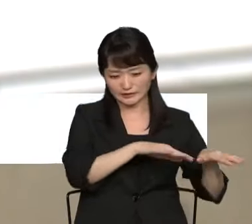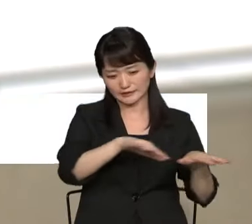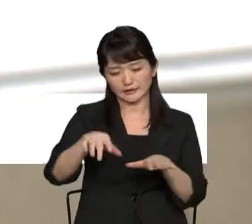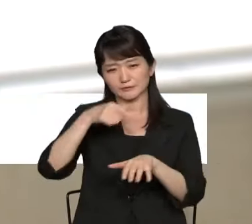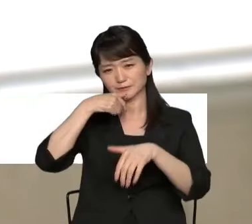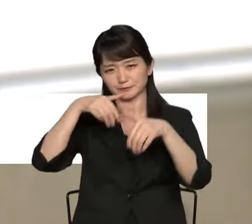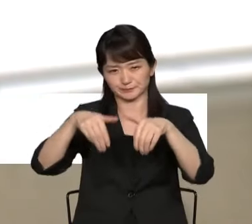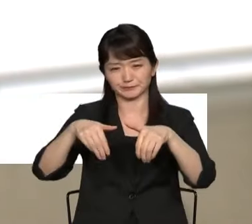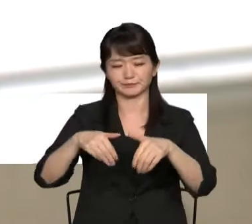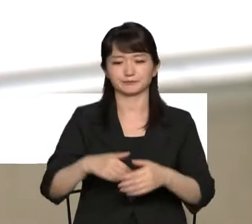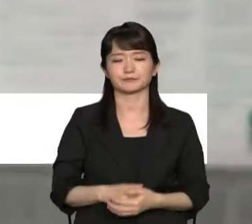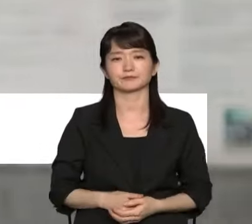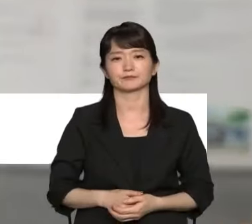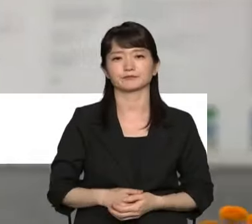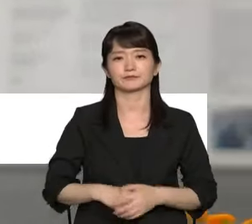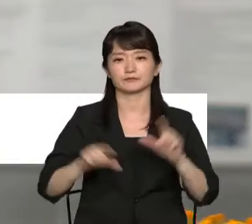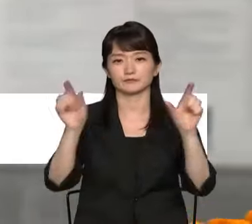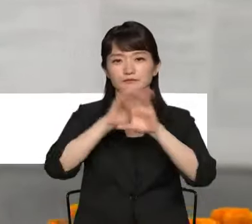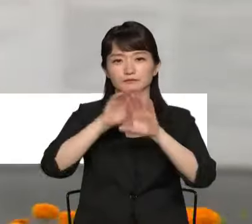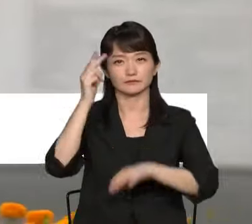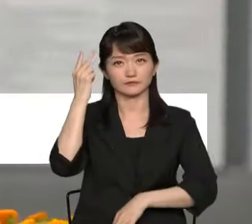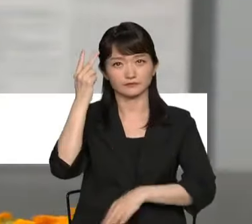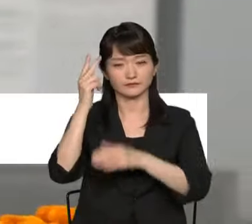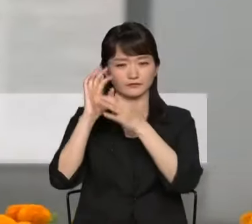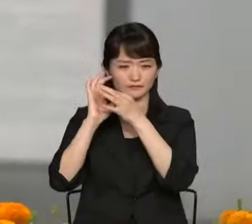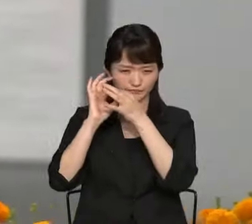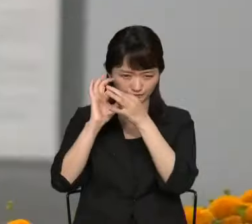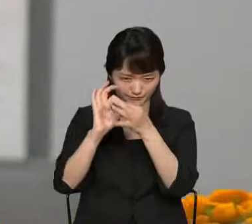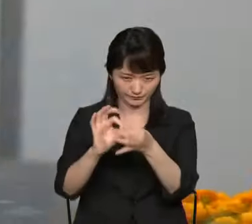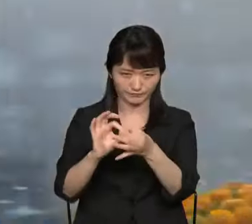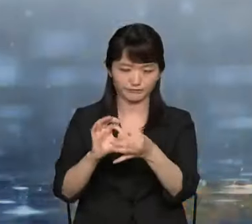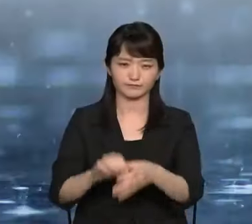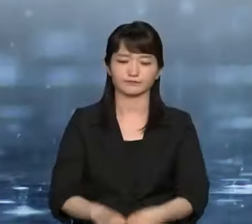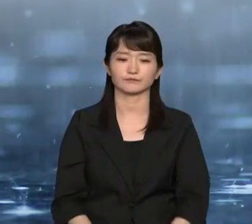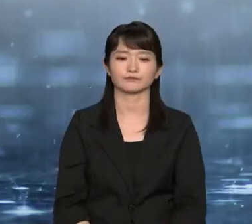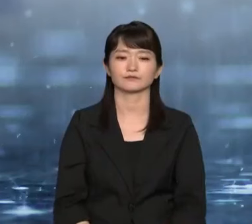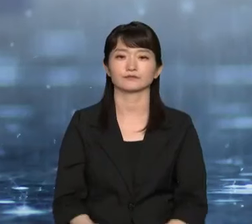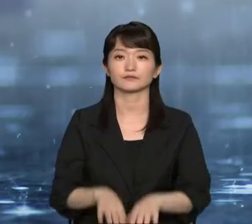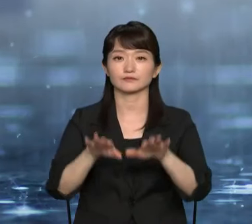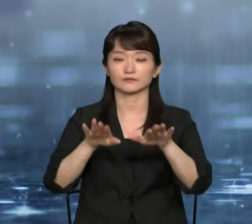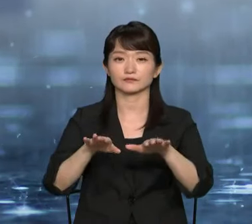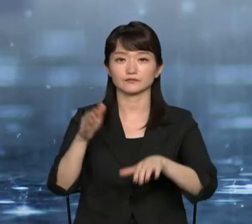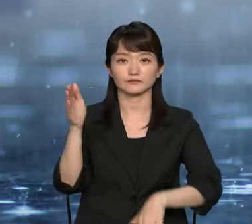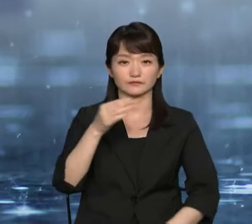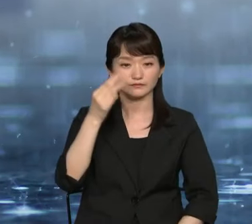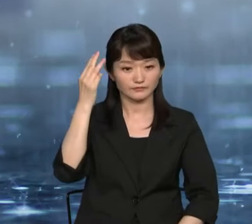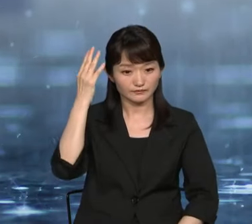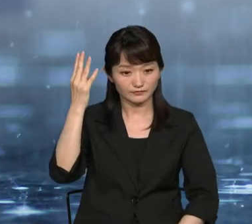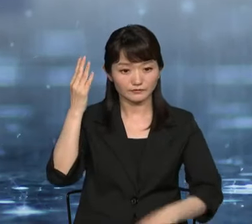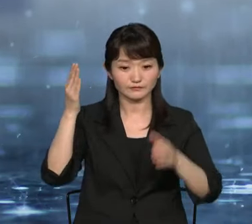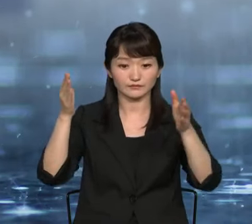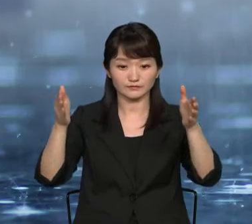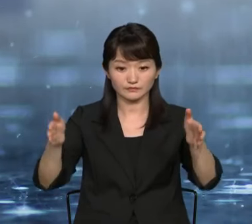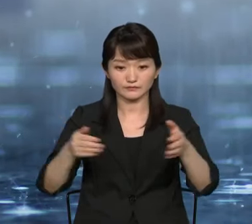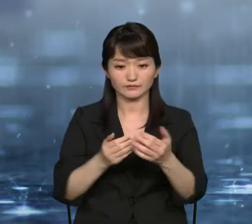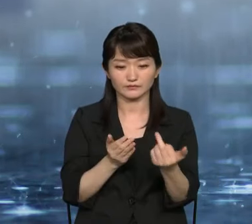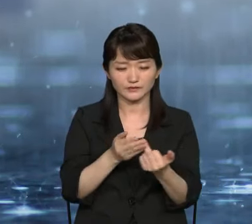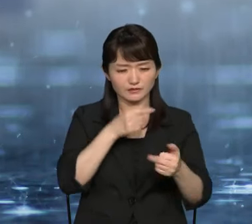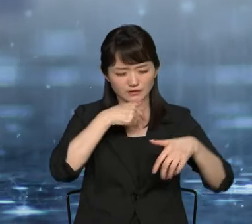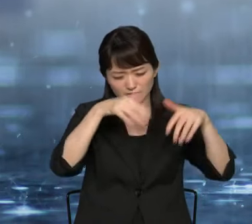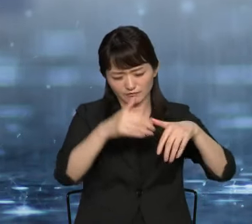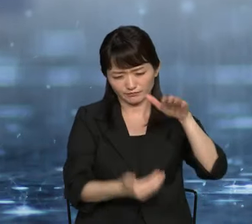겁니다. 이런 날씨는 모레까지 이어질 전망입니다. 오늘부터 사흘 동안 제주도에 비가 많이 내리는